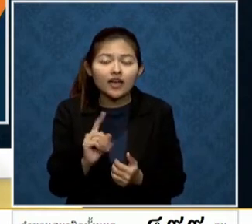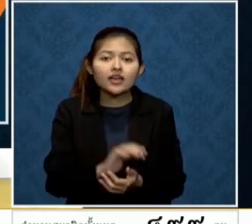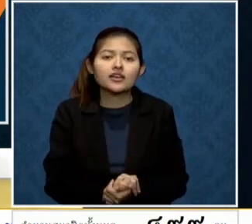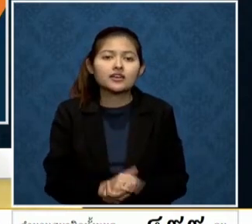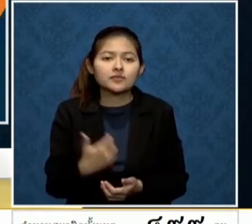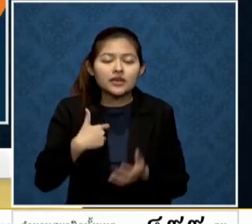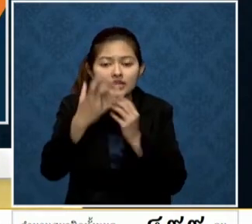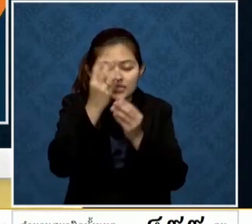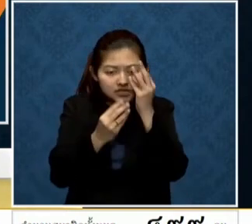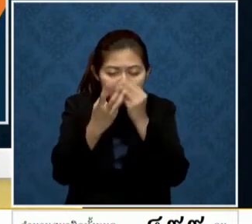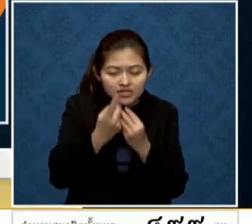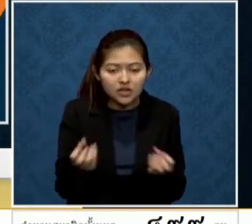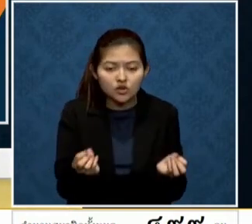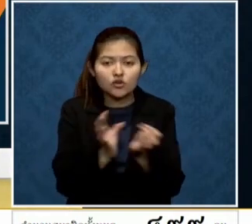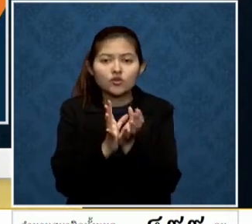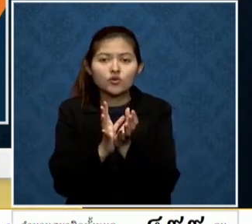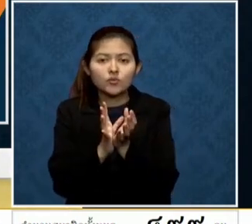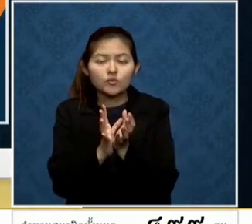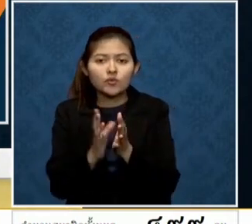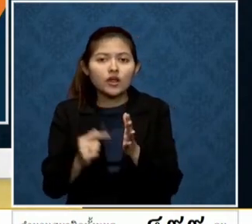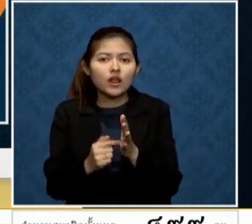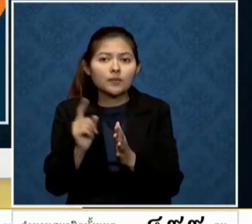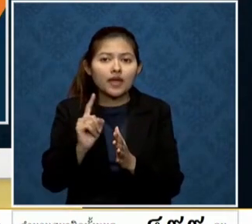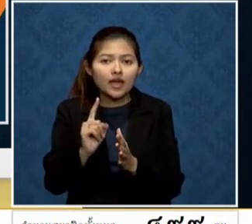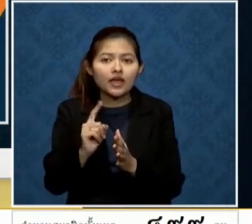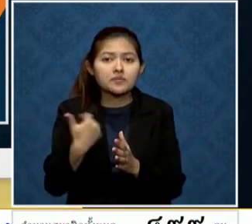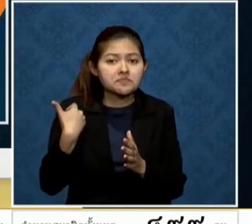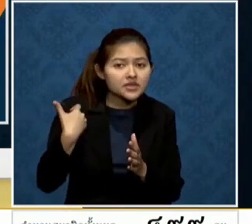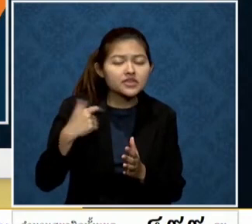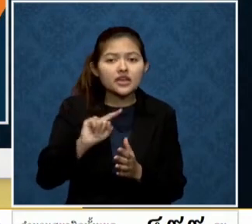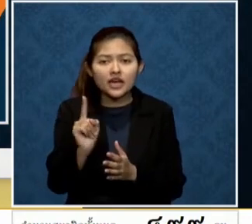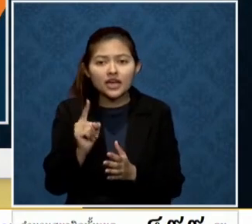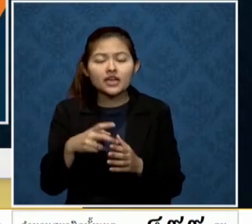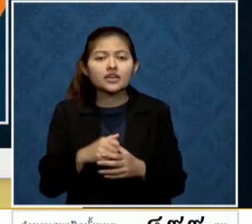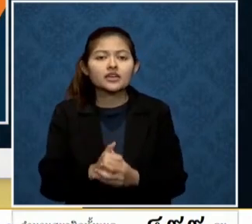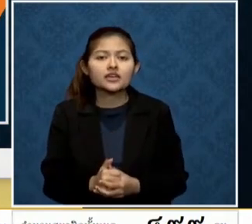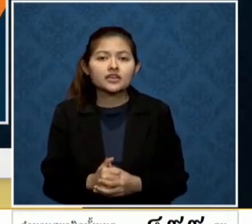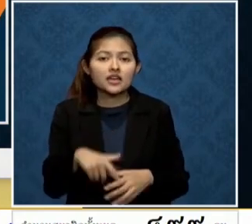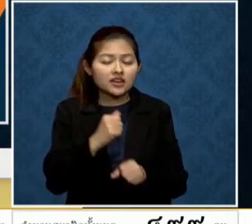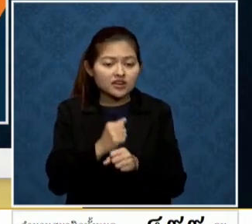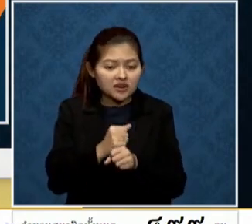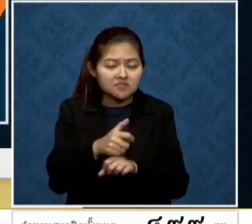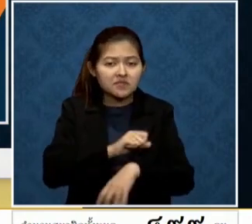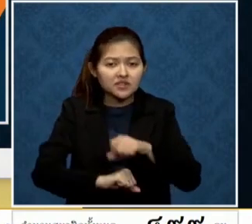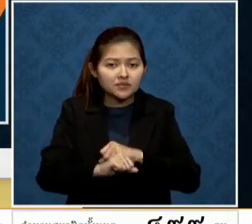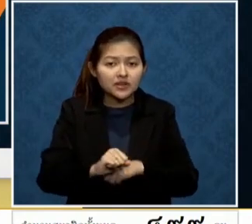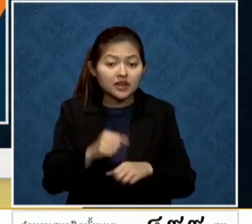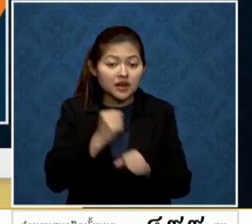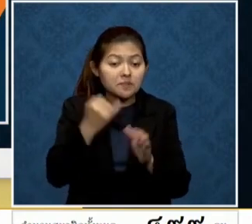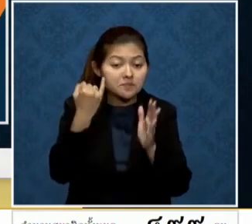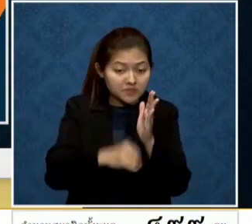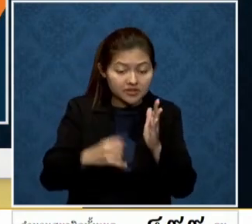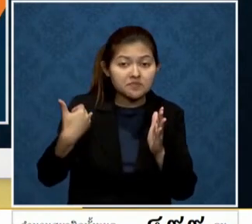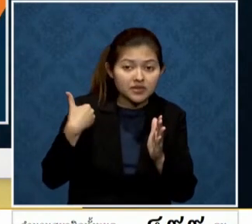มีการศึกษาผลกระทบที่จะเกิดขึ้นตามมาหรือไม่การกระทำนี้เป็นความผิดหรือ